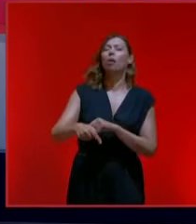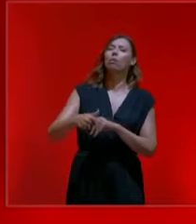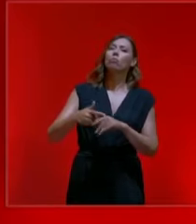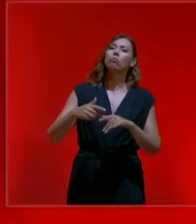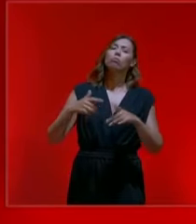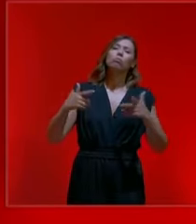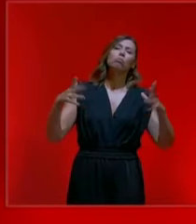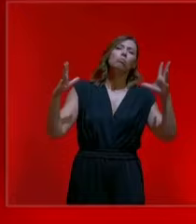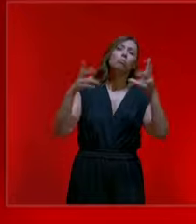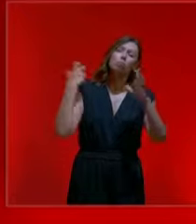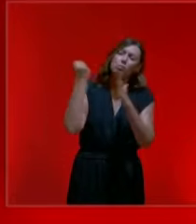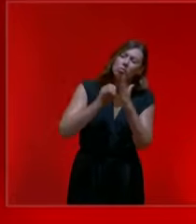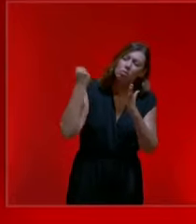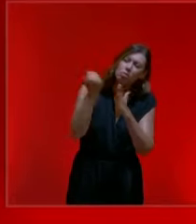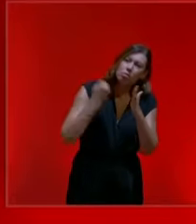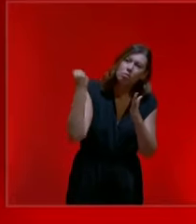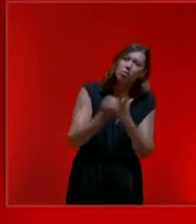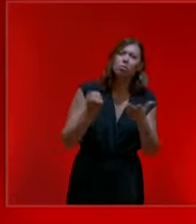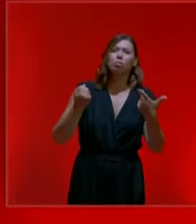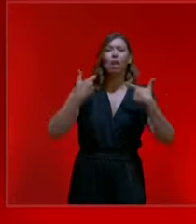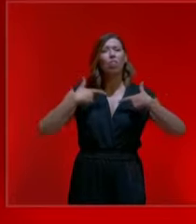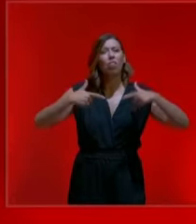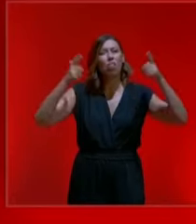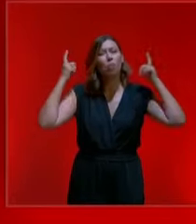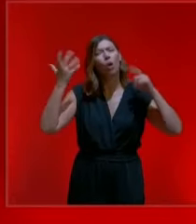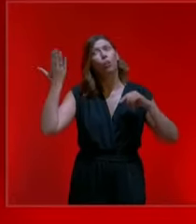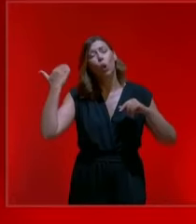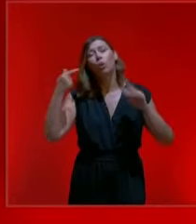μεταπολίτευσης και τη δημοκρατική έκρηξη του 81, βεβαίως.